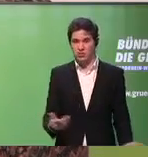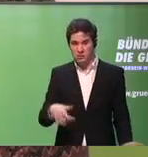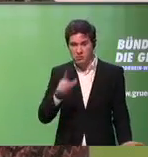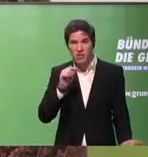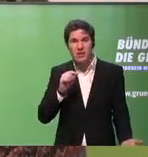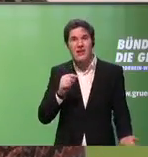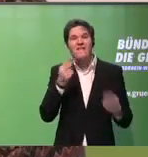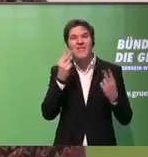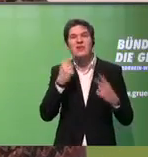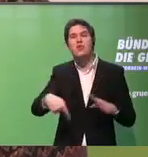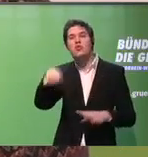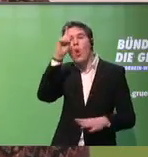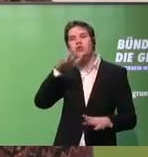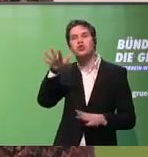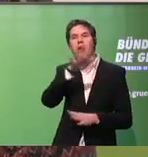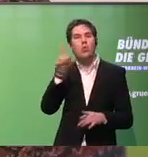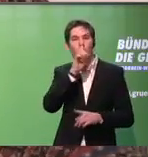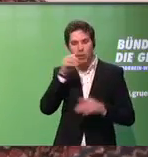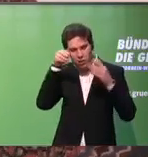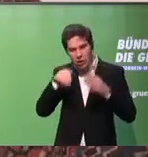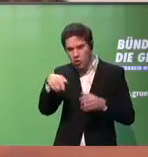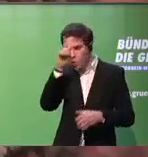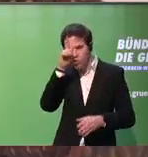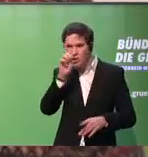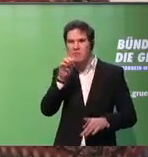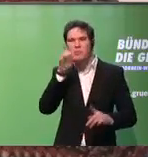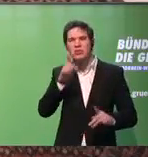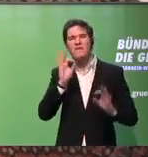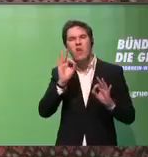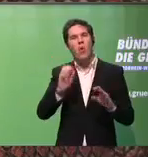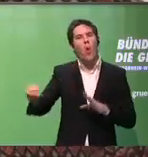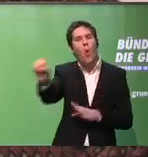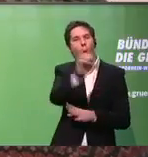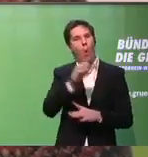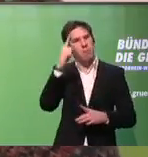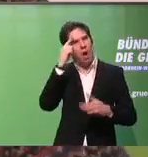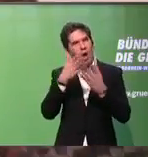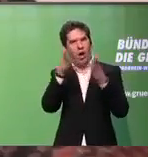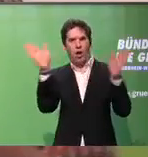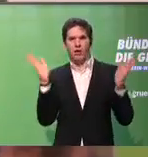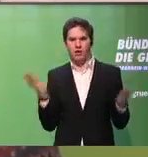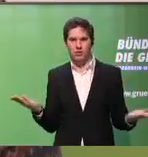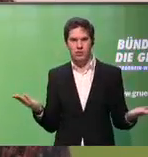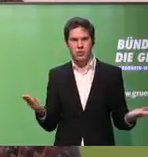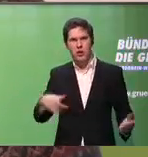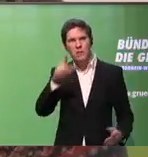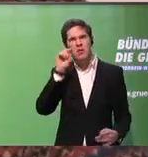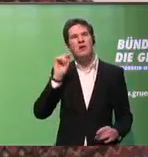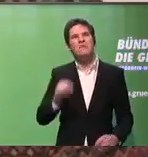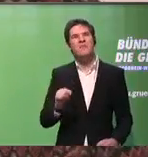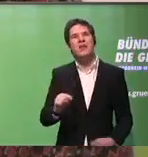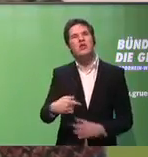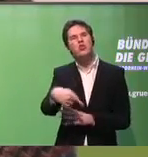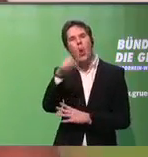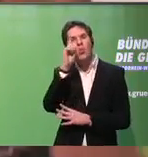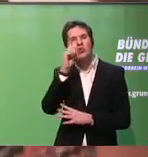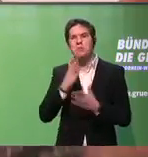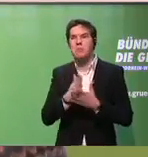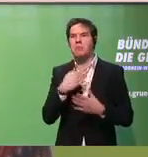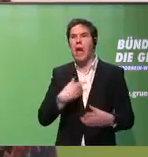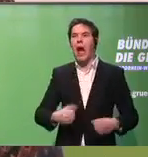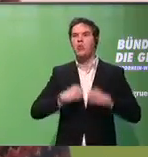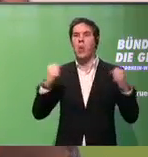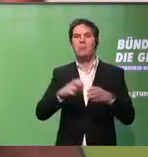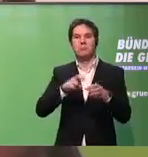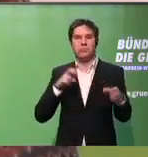nie europäisch gedacht worden ist. Und diese Fortschreibung der Idee eines europäischen Atomausstieges, ich sage